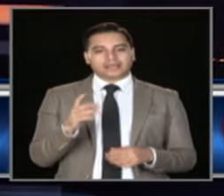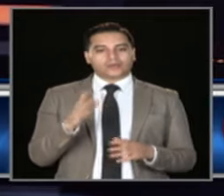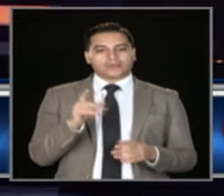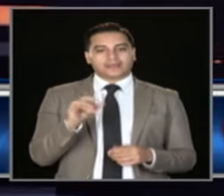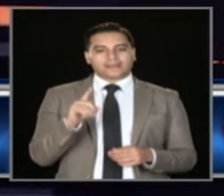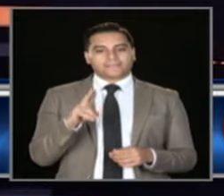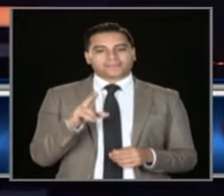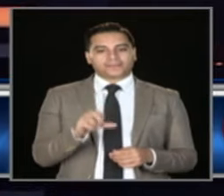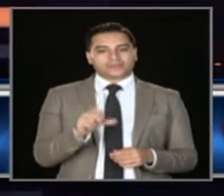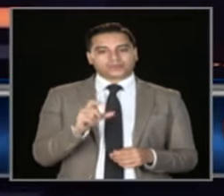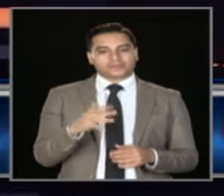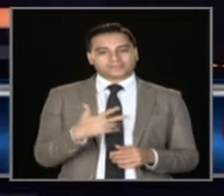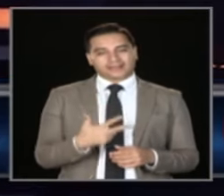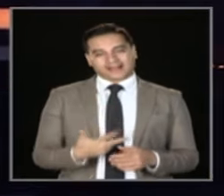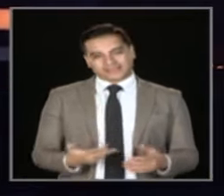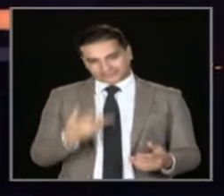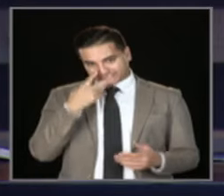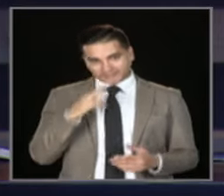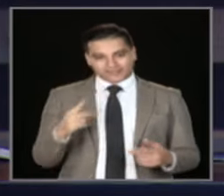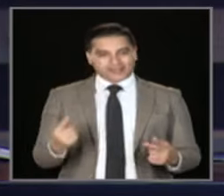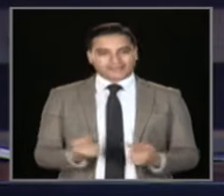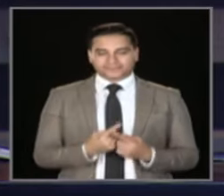جوبيتر احنا قلنا لاهلك